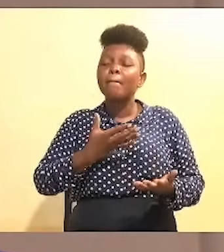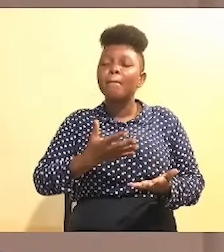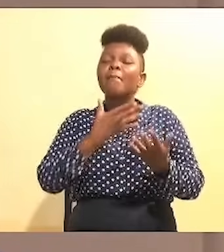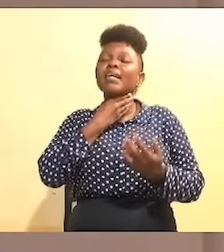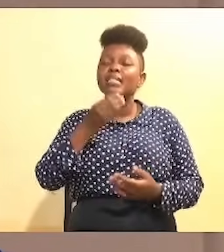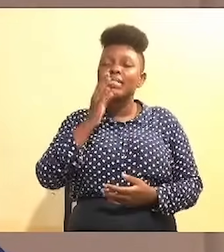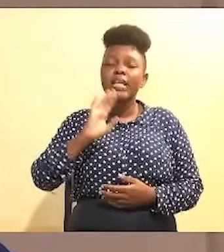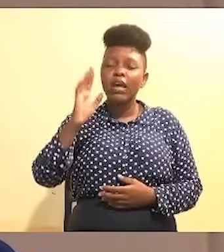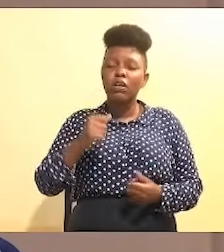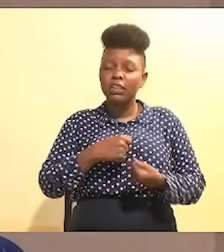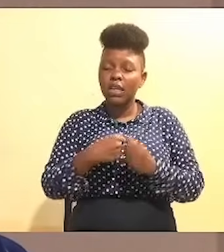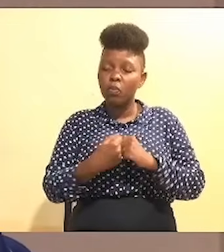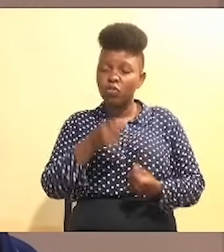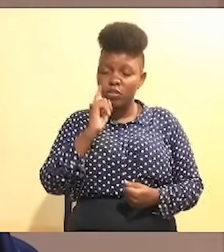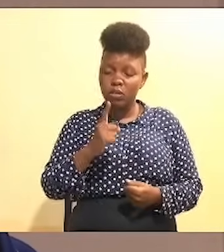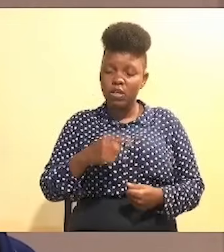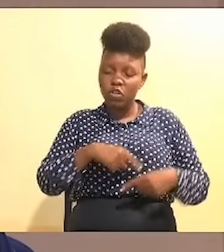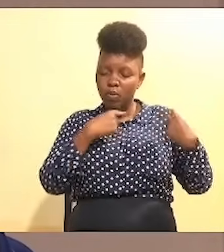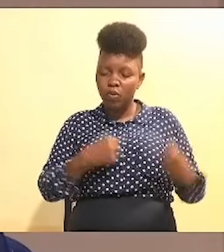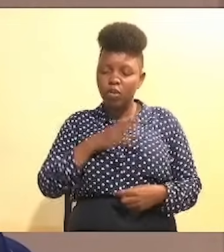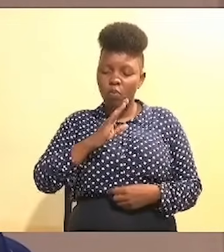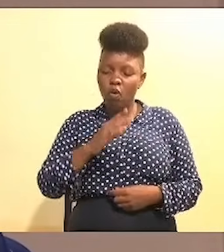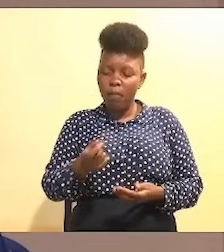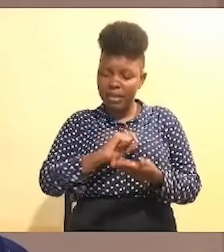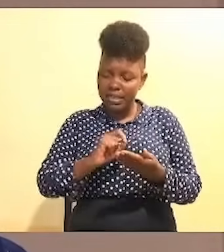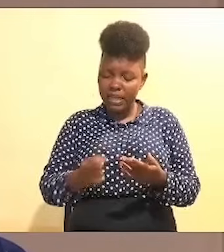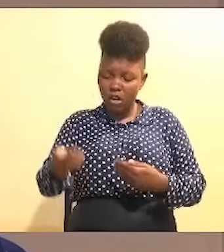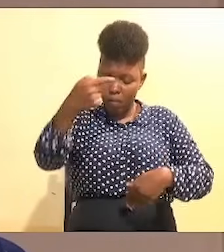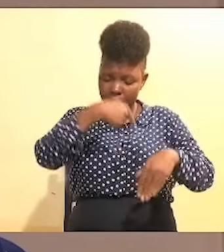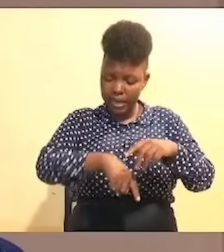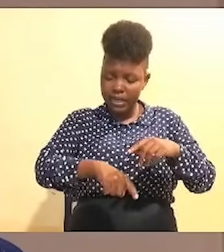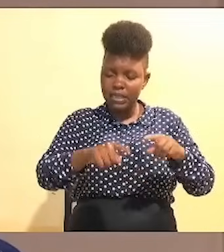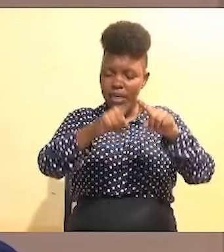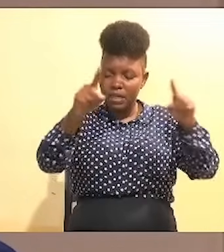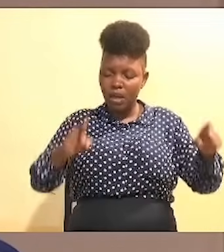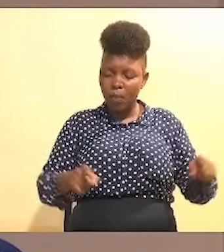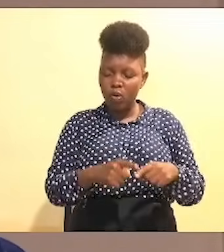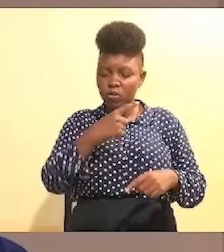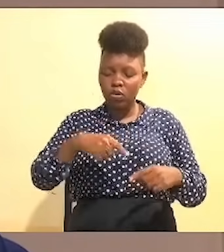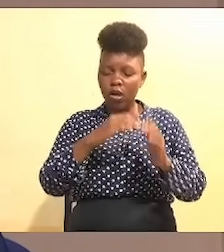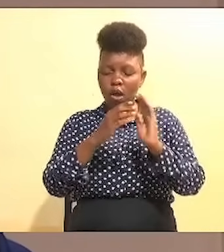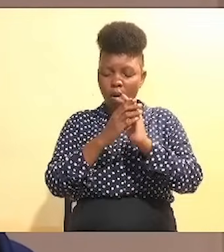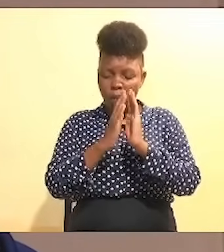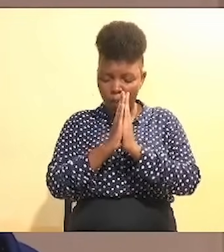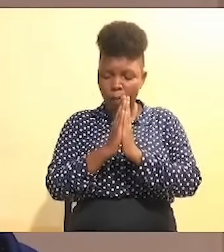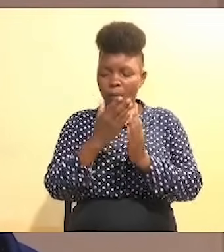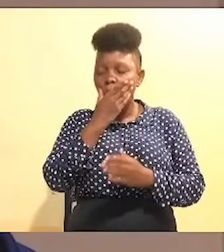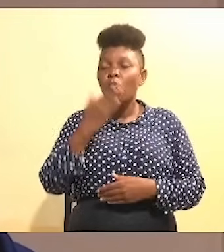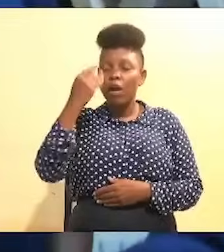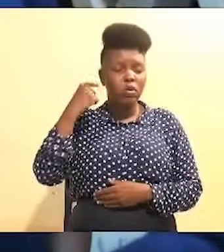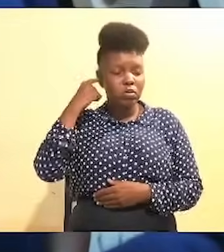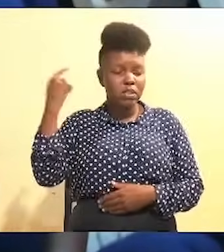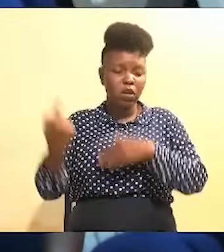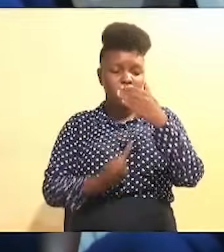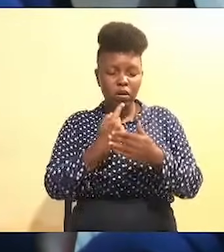katika mioyo yao, na wameziweka katika boksi hili. Tunaomba Bwana ukasikie kutoka katika kiti chako